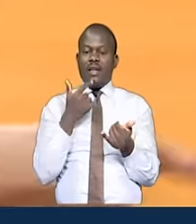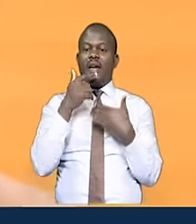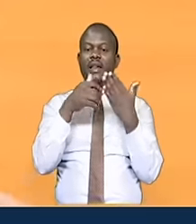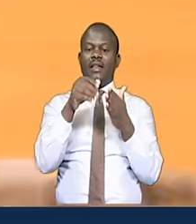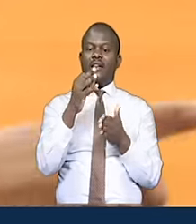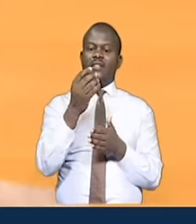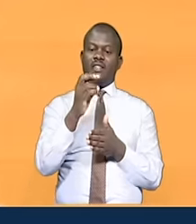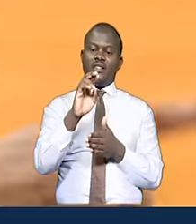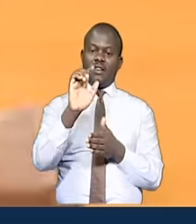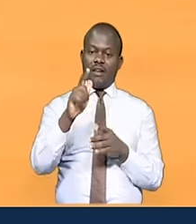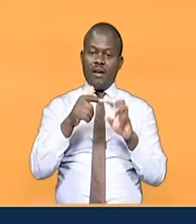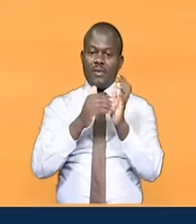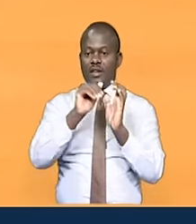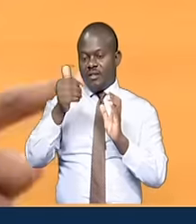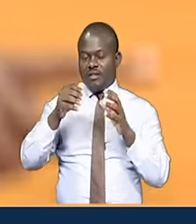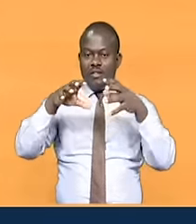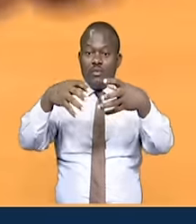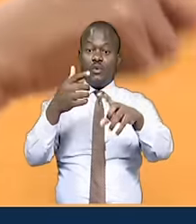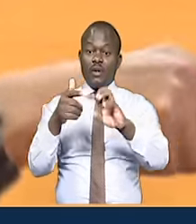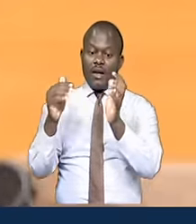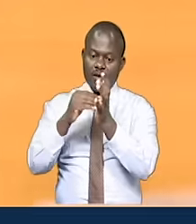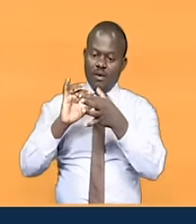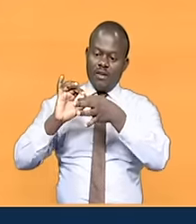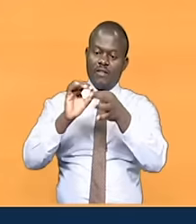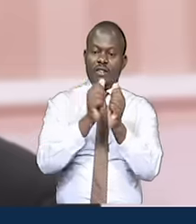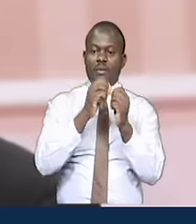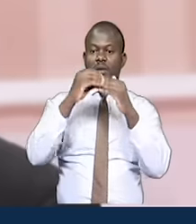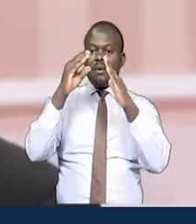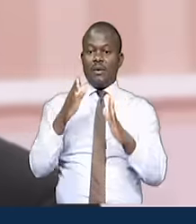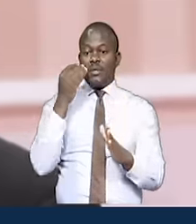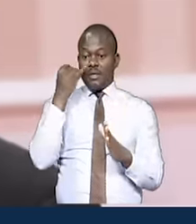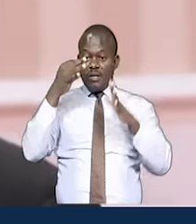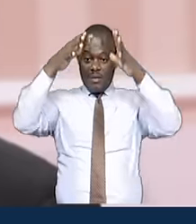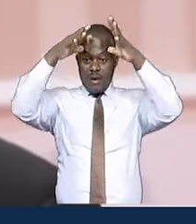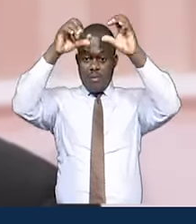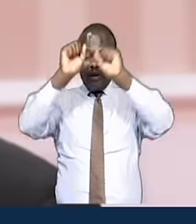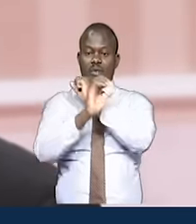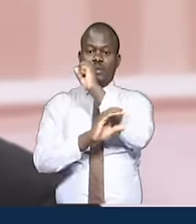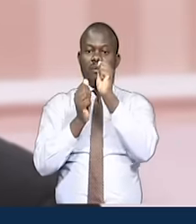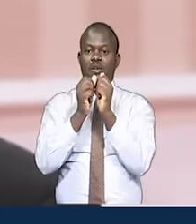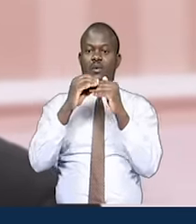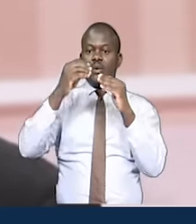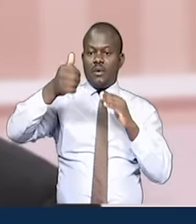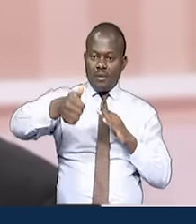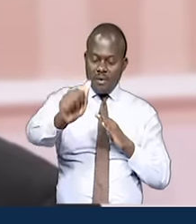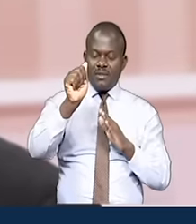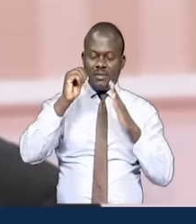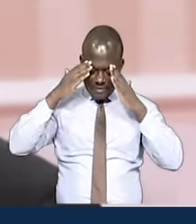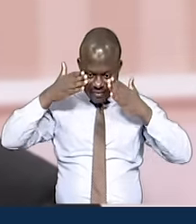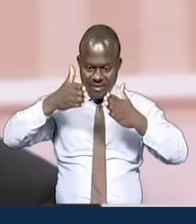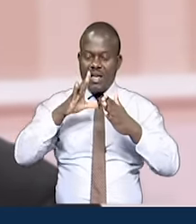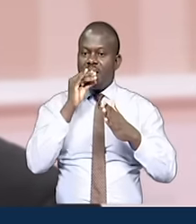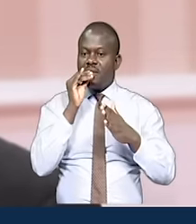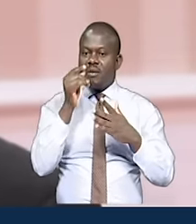FDLR ndetse n'indi mitwe kandi ifatanyije n'abayobozi. Niba perezida w'igihugu n'ubuyobozi bwe bimakaza izo